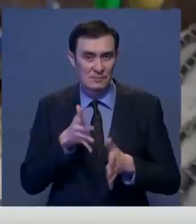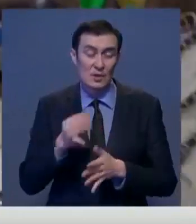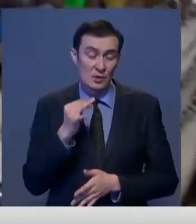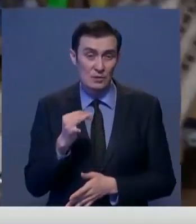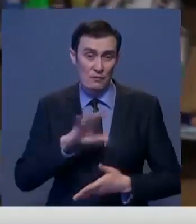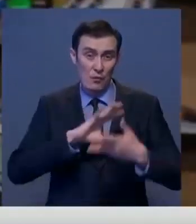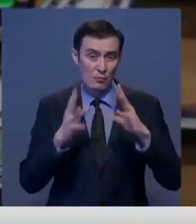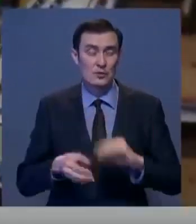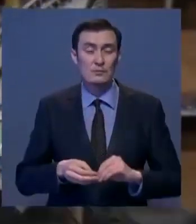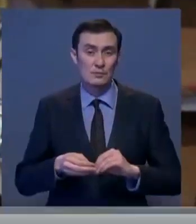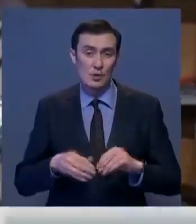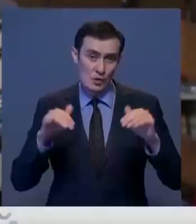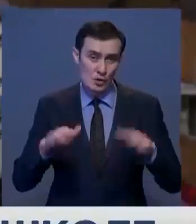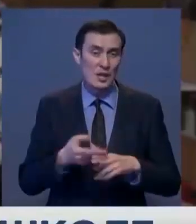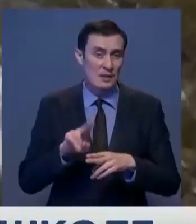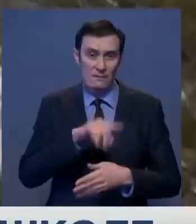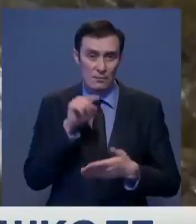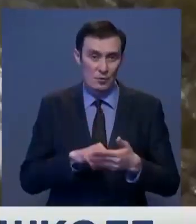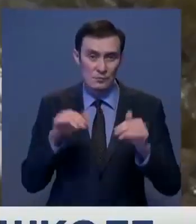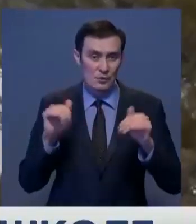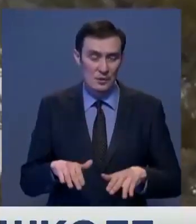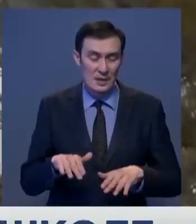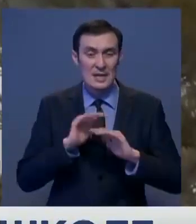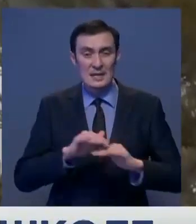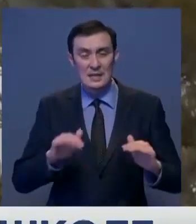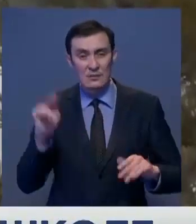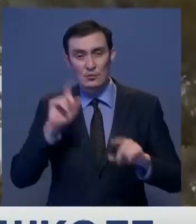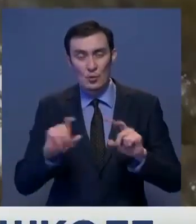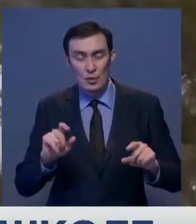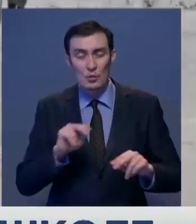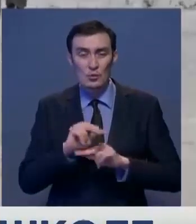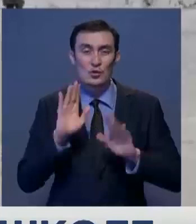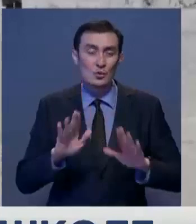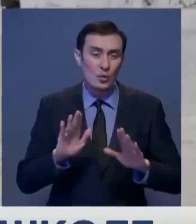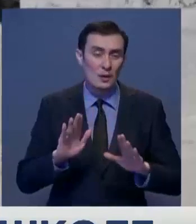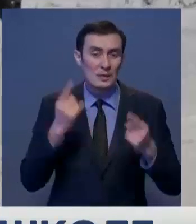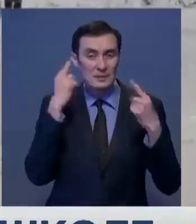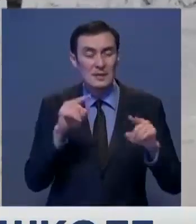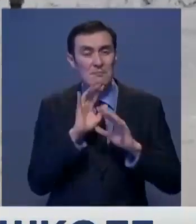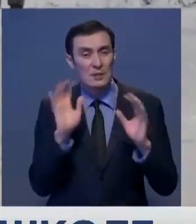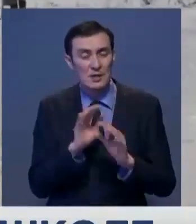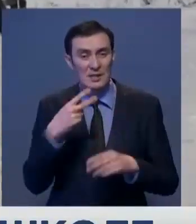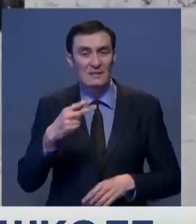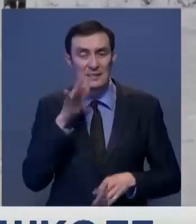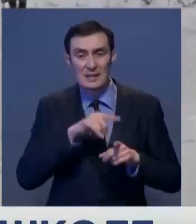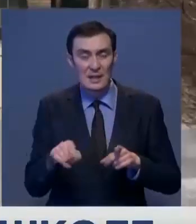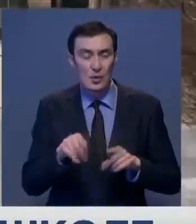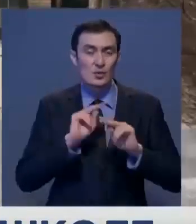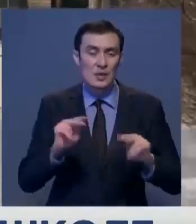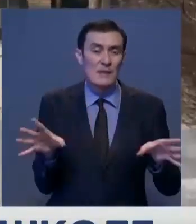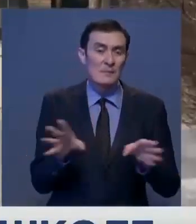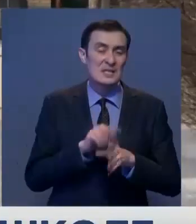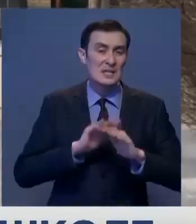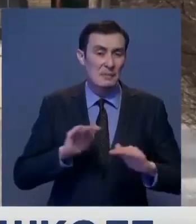общем, решил заняться этим вопросом. Детей в Воскресеновке учат не только создавать, но и беречь. За 20 лет в этом селе учителя вместе